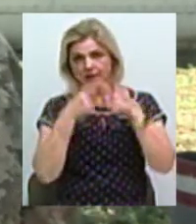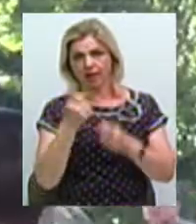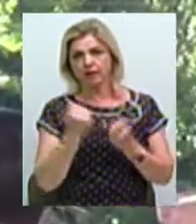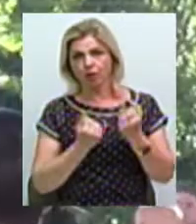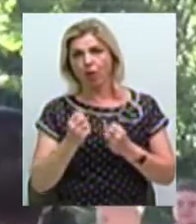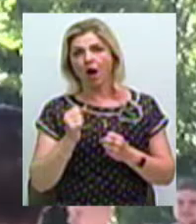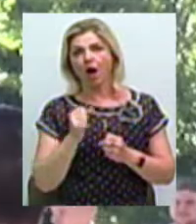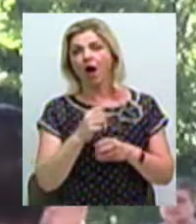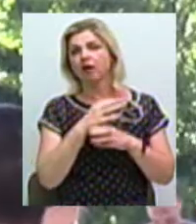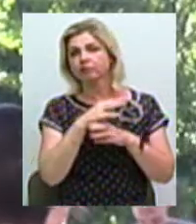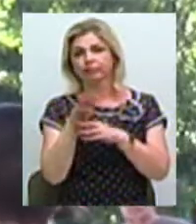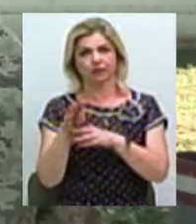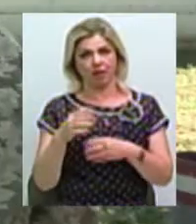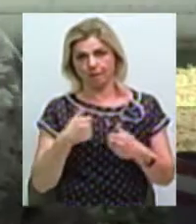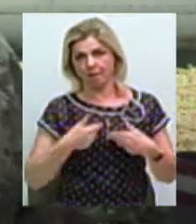могли.